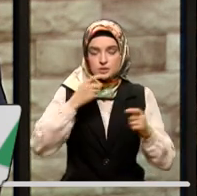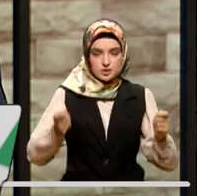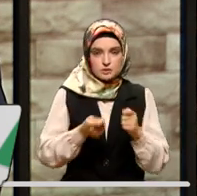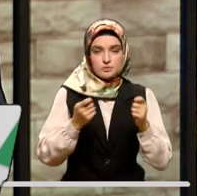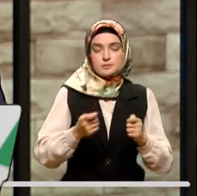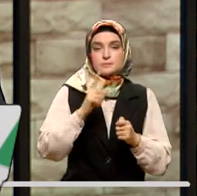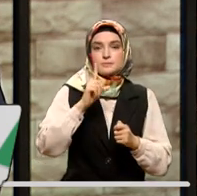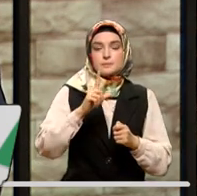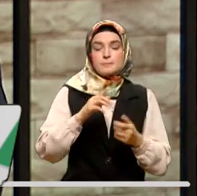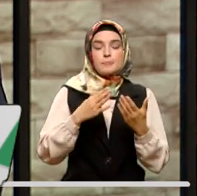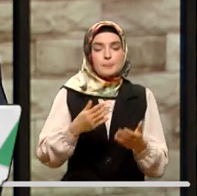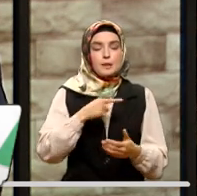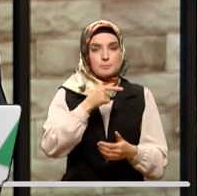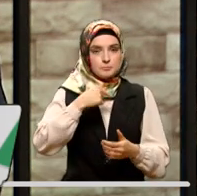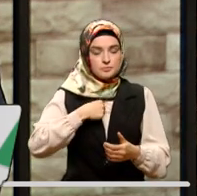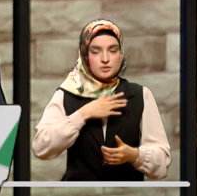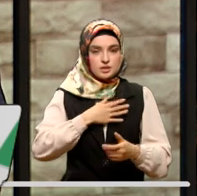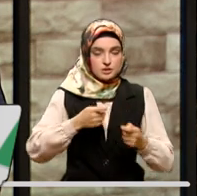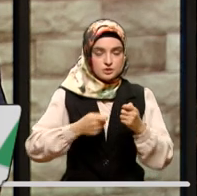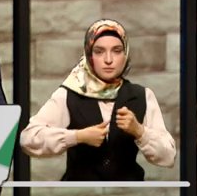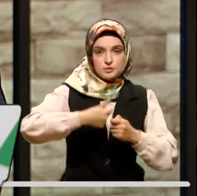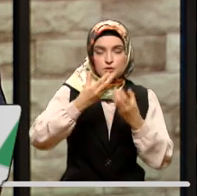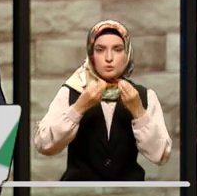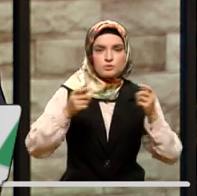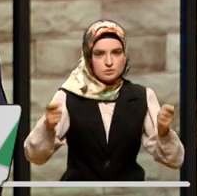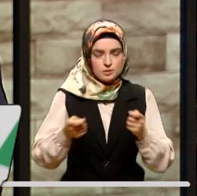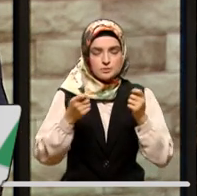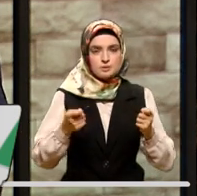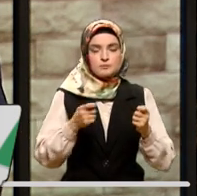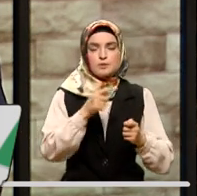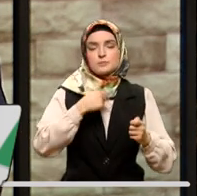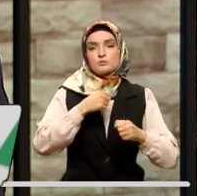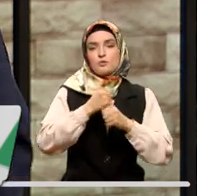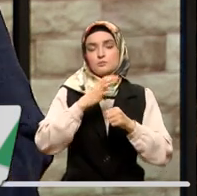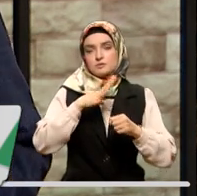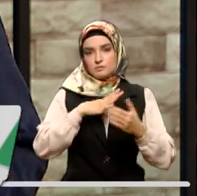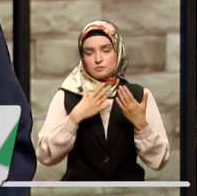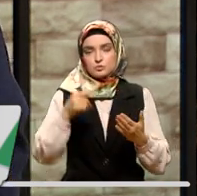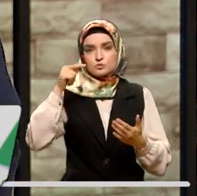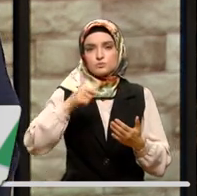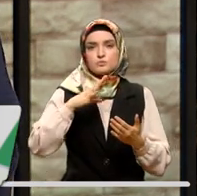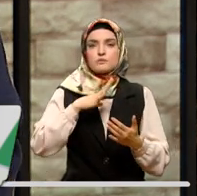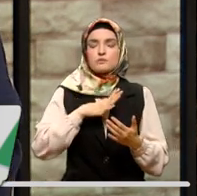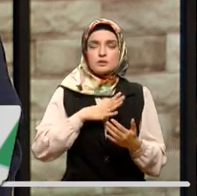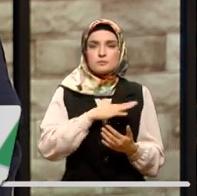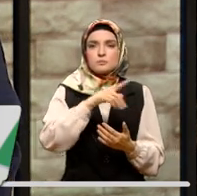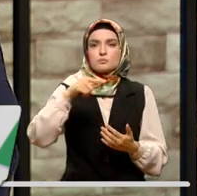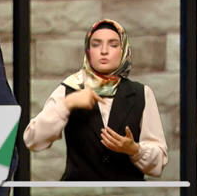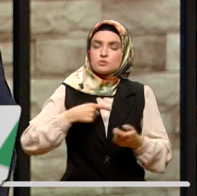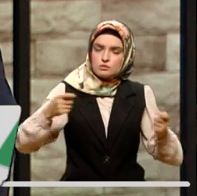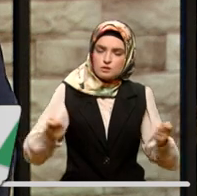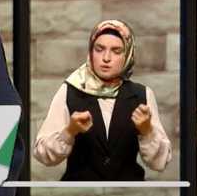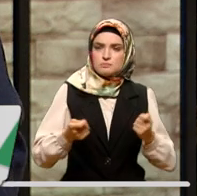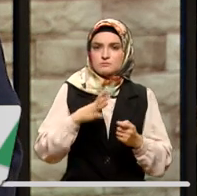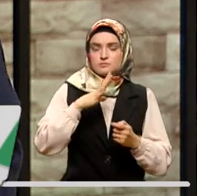Evet. Diyanet İşleri Başkanlığı olarak devletin bize verdiği bir görev zaten bu. Bu görev tanımı üzerimizdeyken biz bütün çabalarımızı